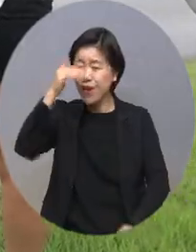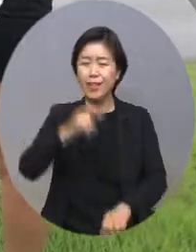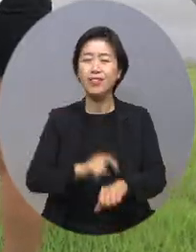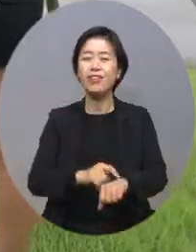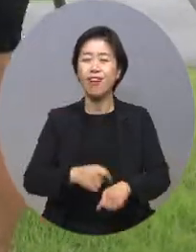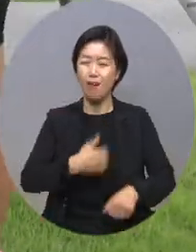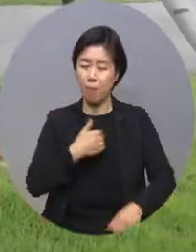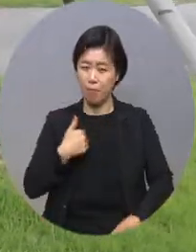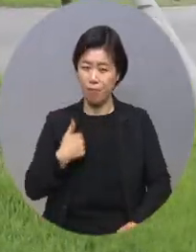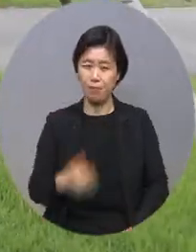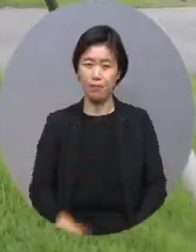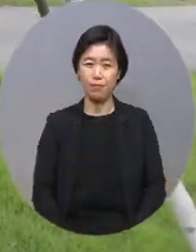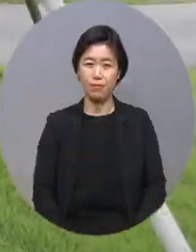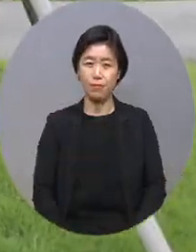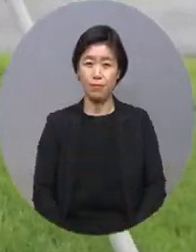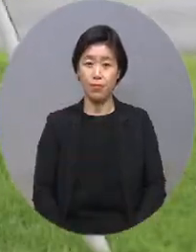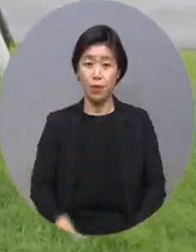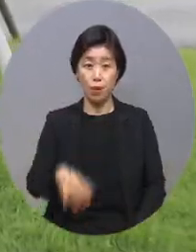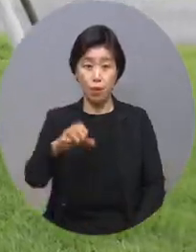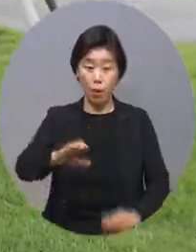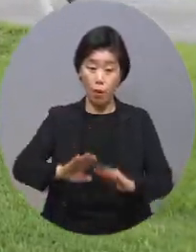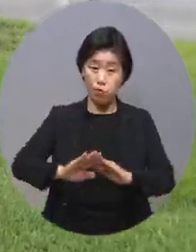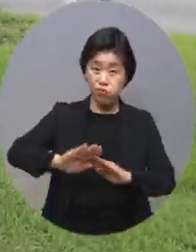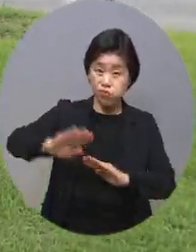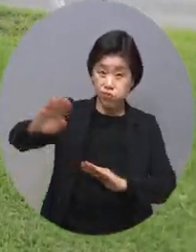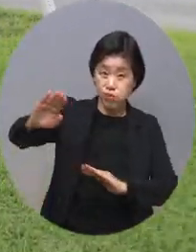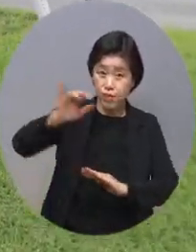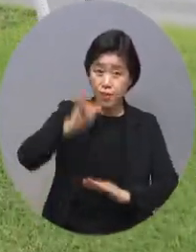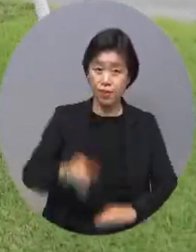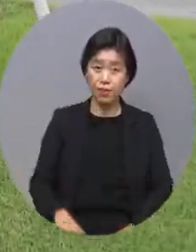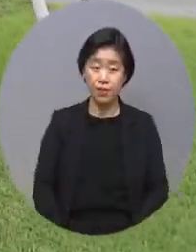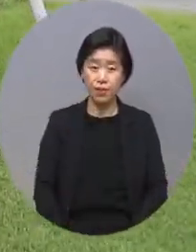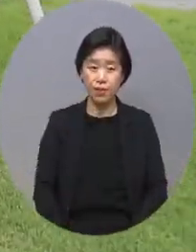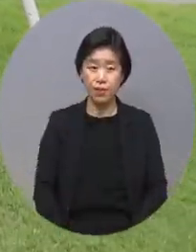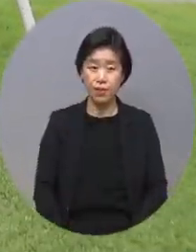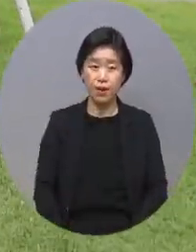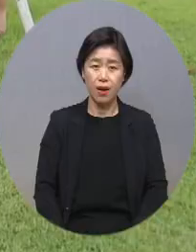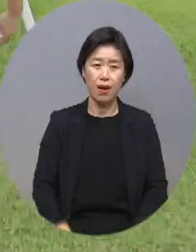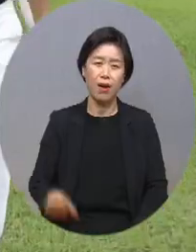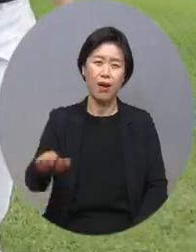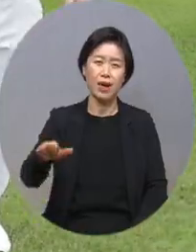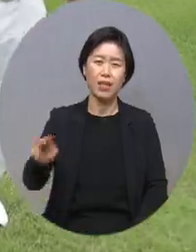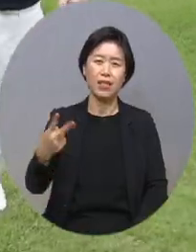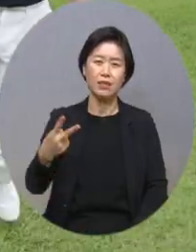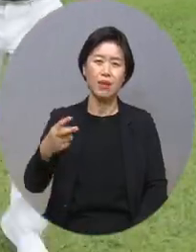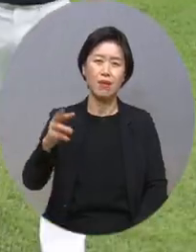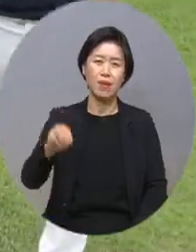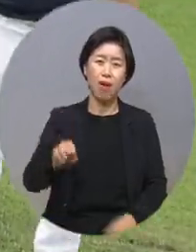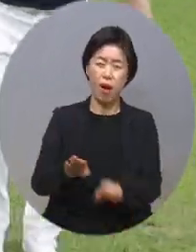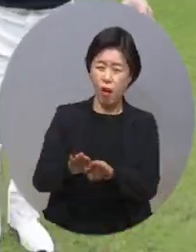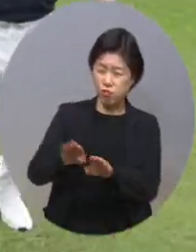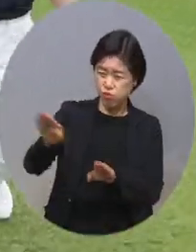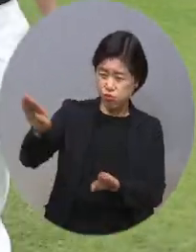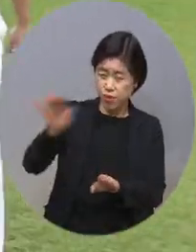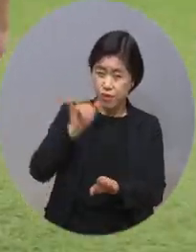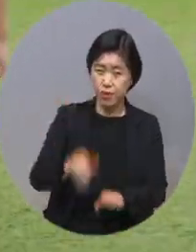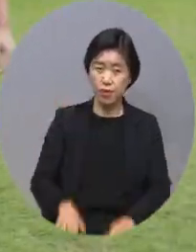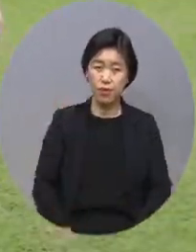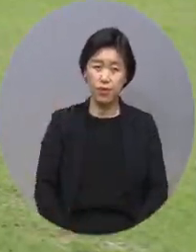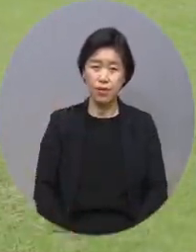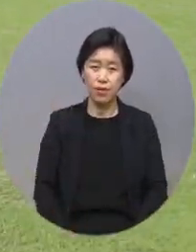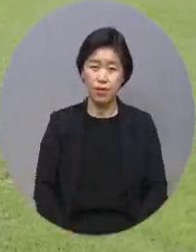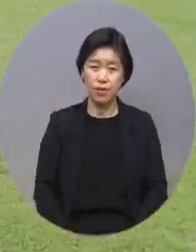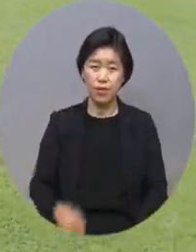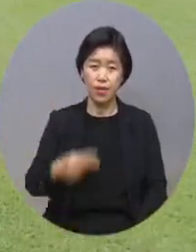오르막이 장난 아니야 진짜로. 은하야. 한 200m 쳐야 될 것 같아. 오르막이 너무 센데? 오빠 드라이버 좀 갖고 와봐봐,